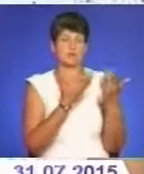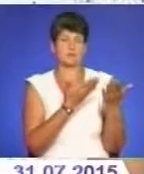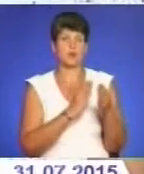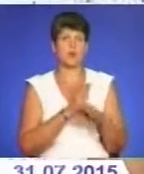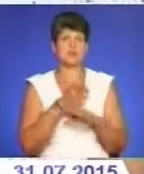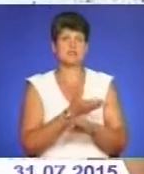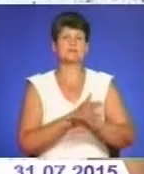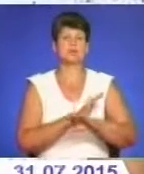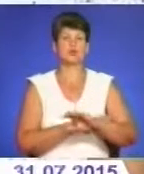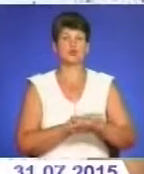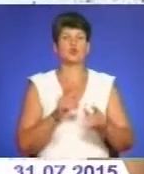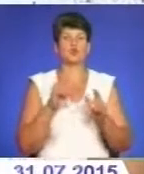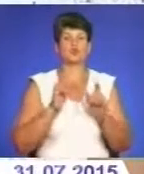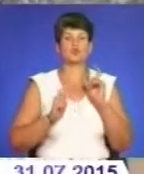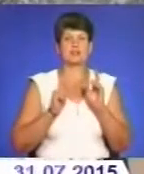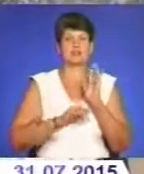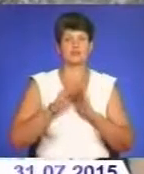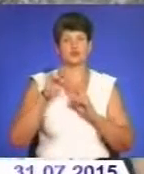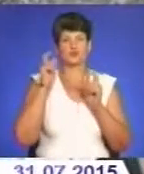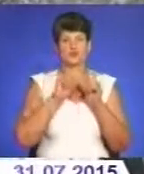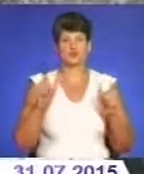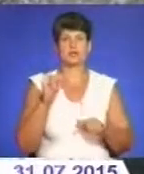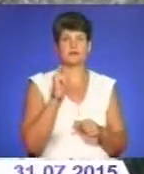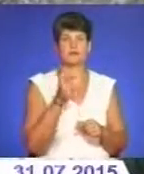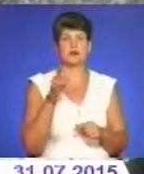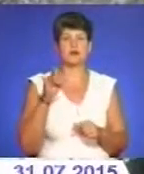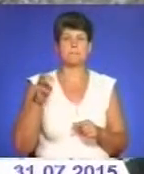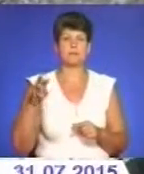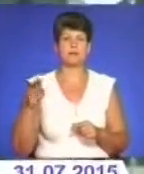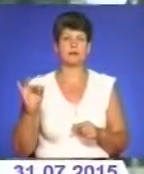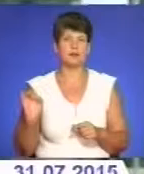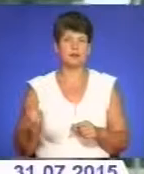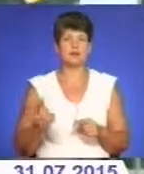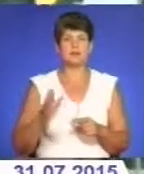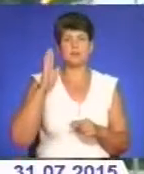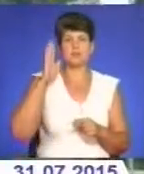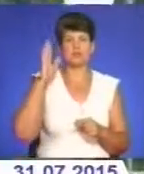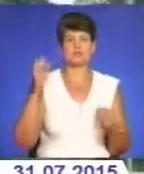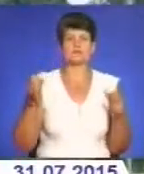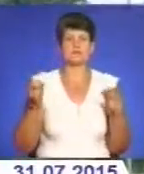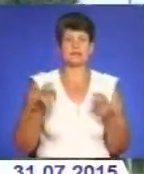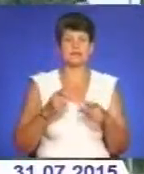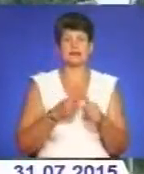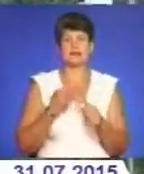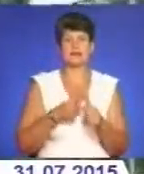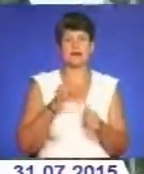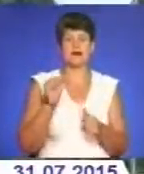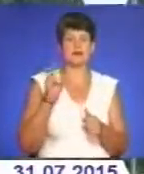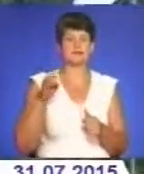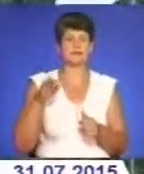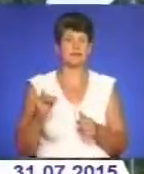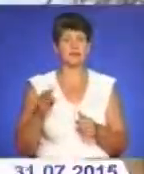Польщі, студентка Вищої школи безпеки Івона Граматика. Її майбутня спеціальність буквально називається